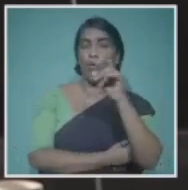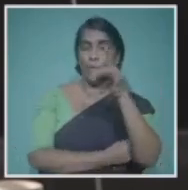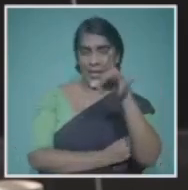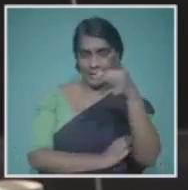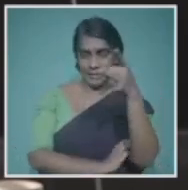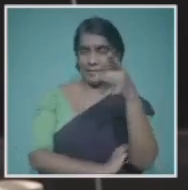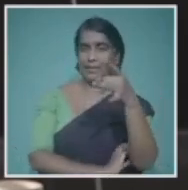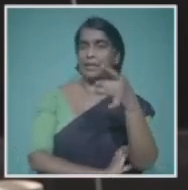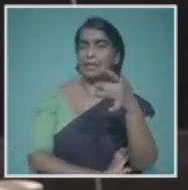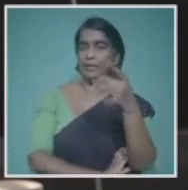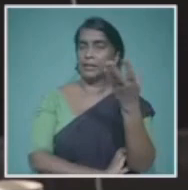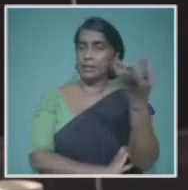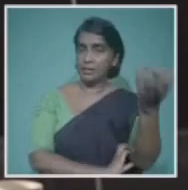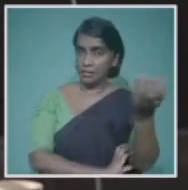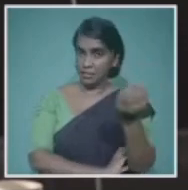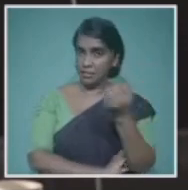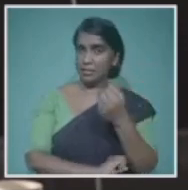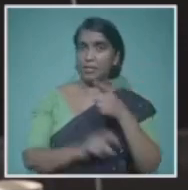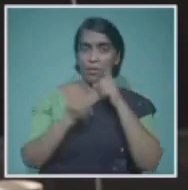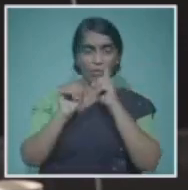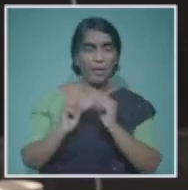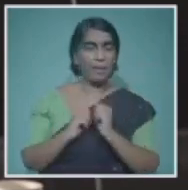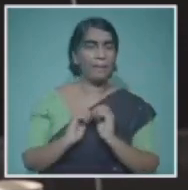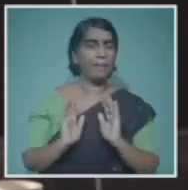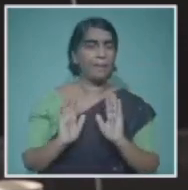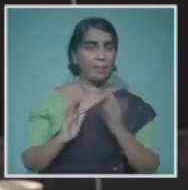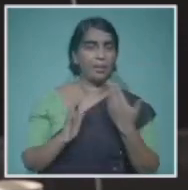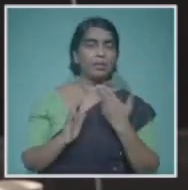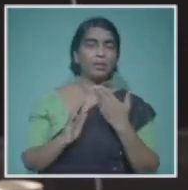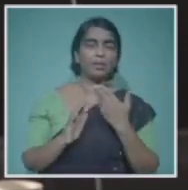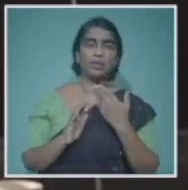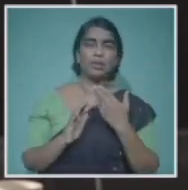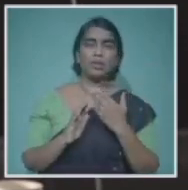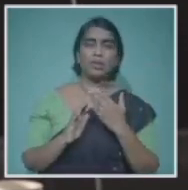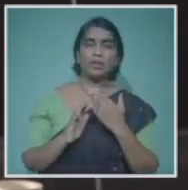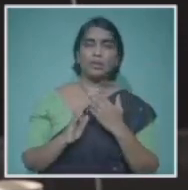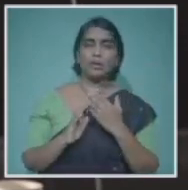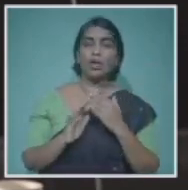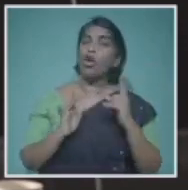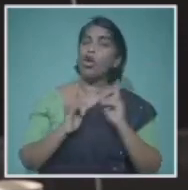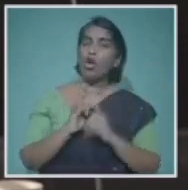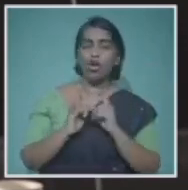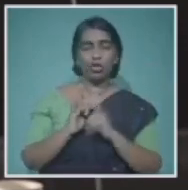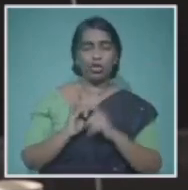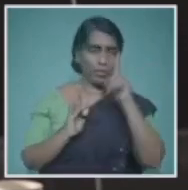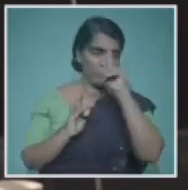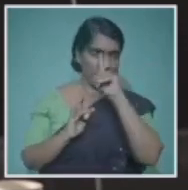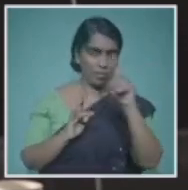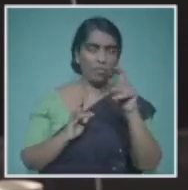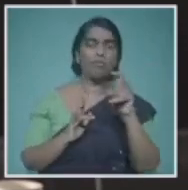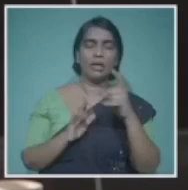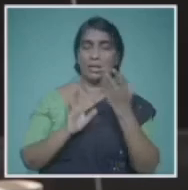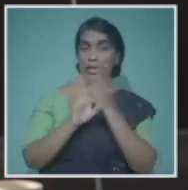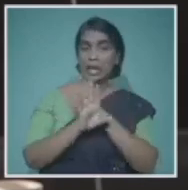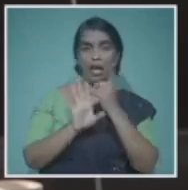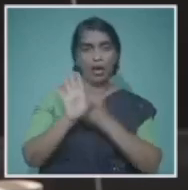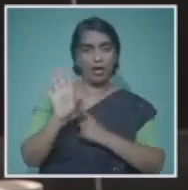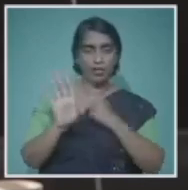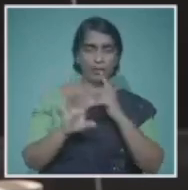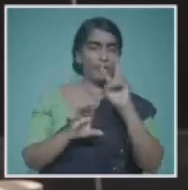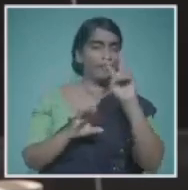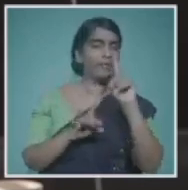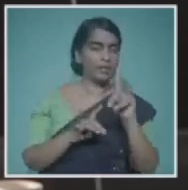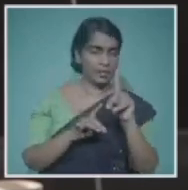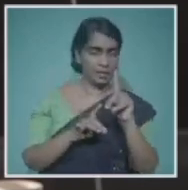100ක් ගත්තනම් මේක පටන් ගන්න මේ යීල්ඩ් කර්ව් හතරක් තියෙනවා. ඔක්තෝබර් මාසේ ගිය අවුරුද්දේ